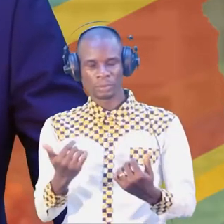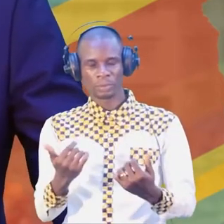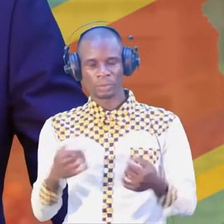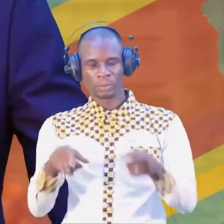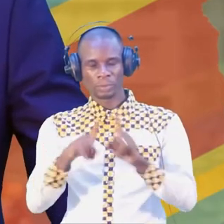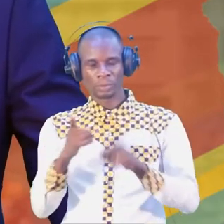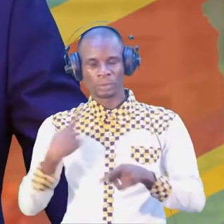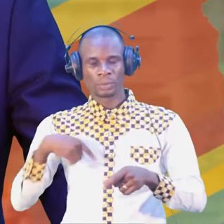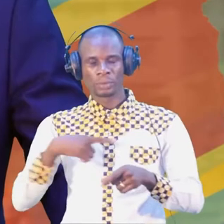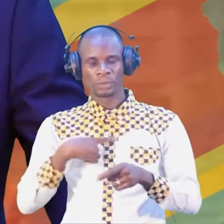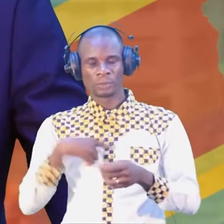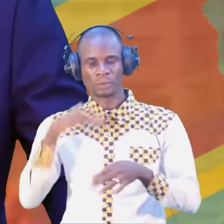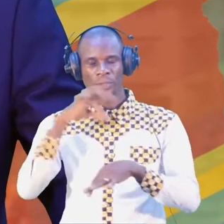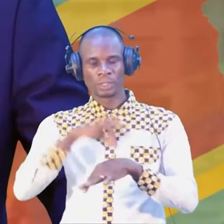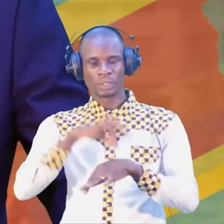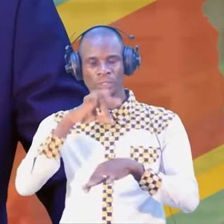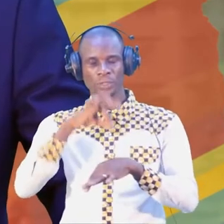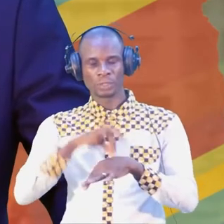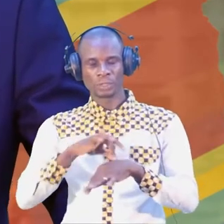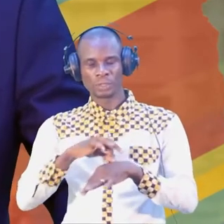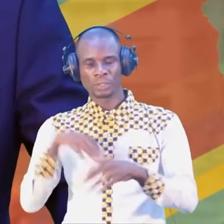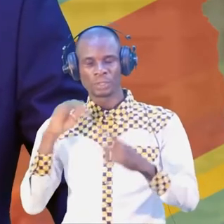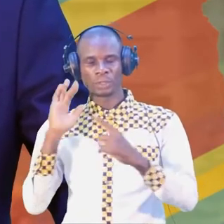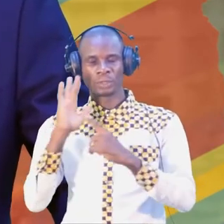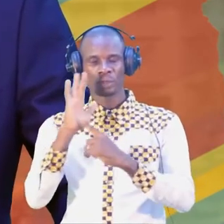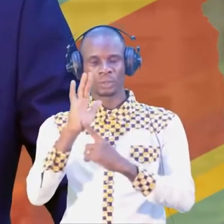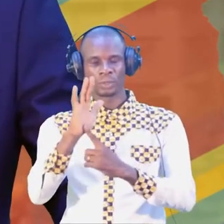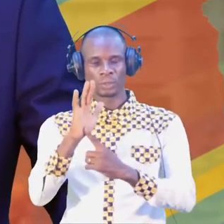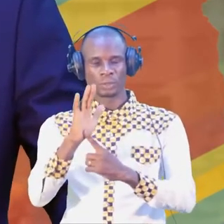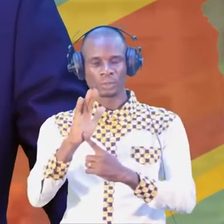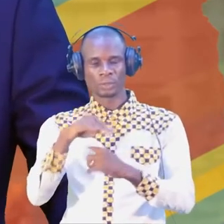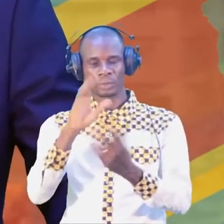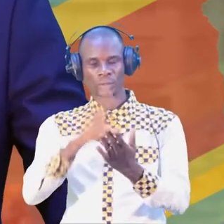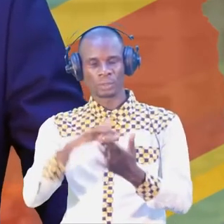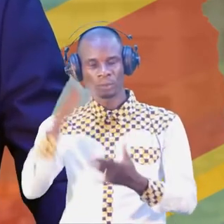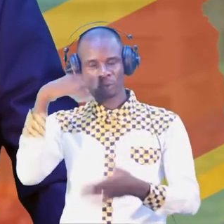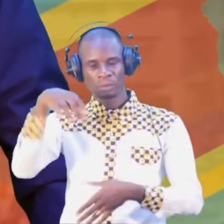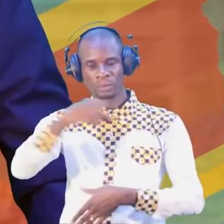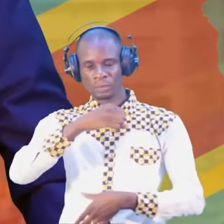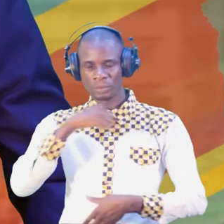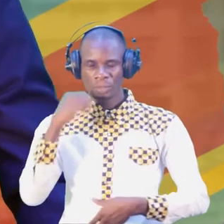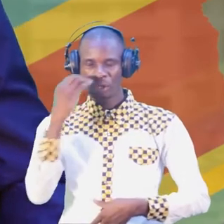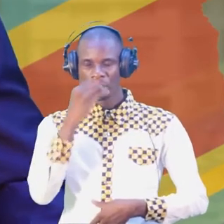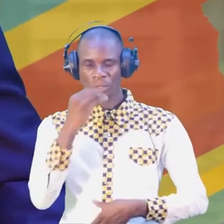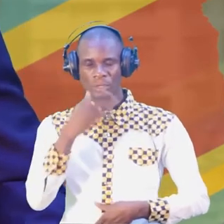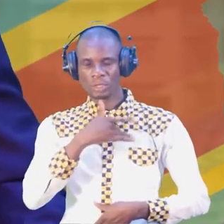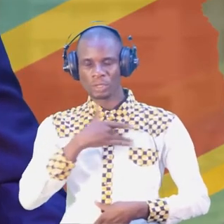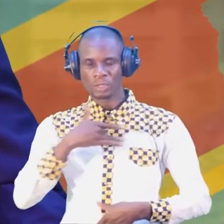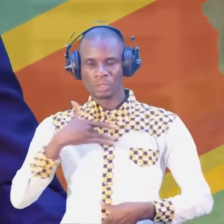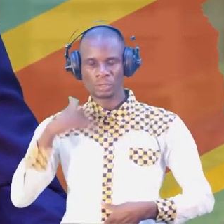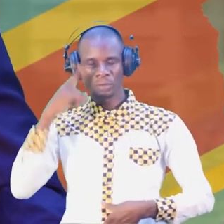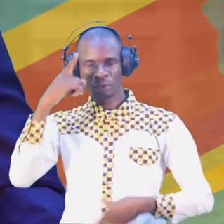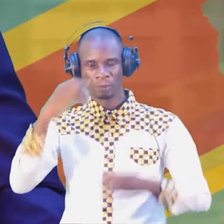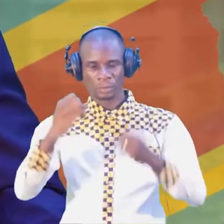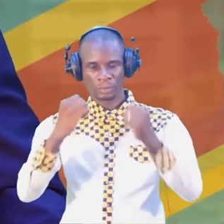Nous avons ce privilège de nous présenter au devant de ton trône pour recevoir tes oracles et que ton nom soit